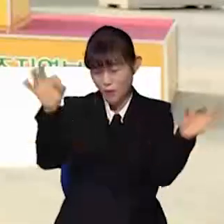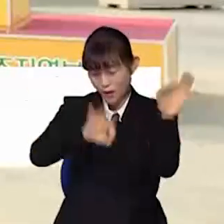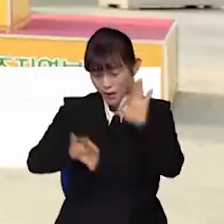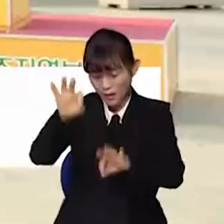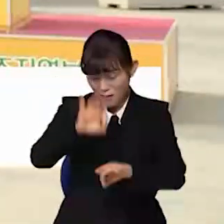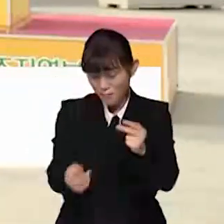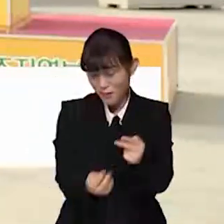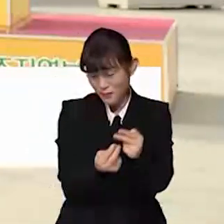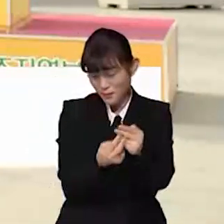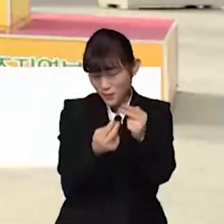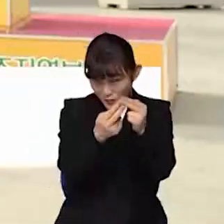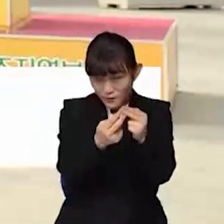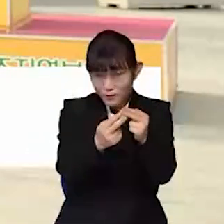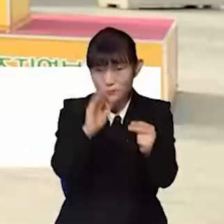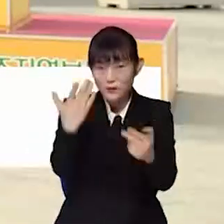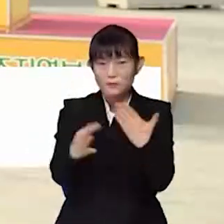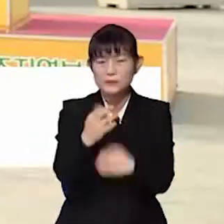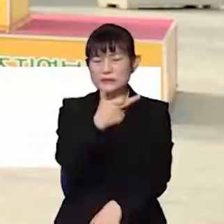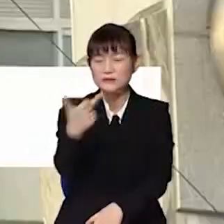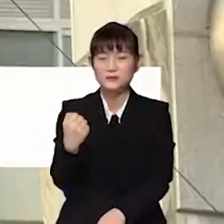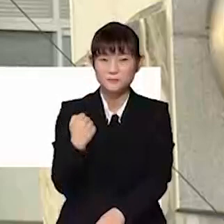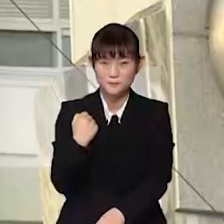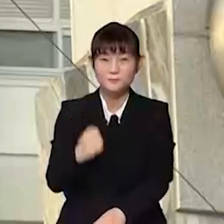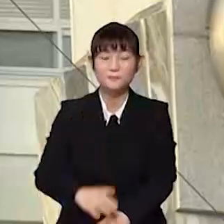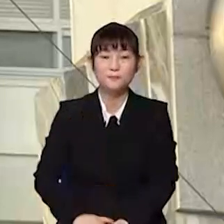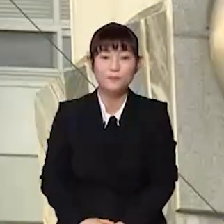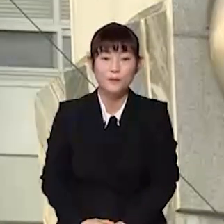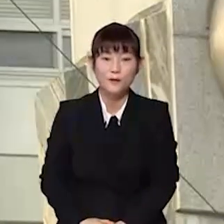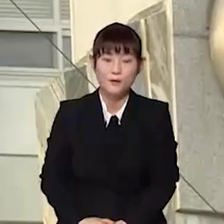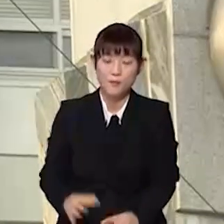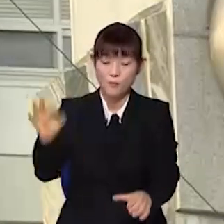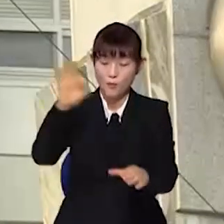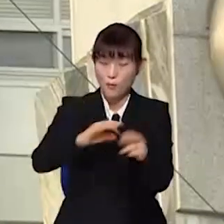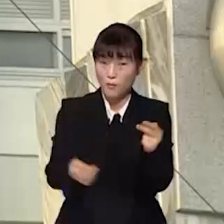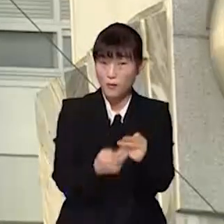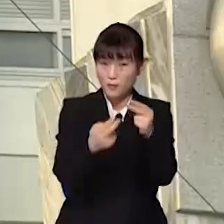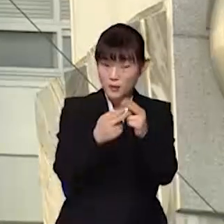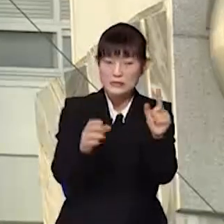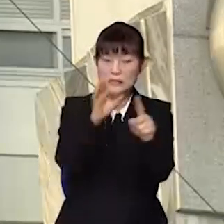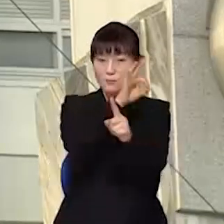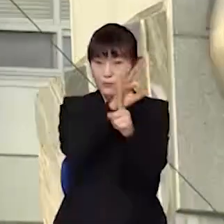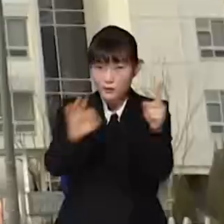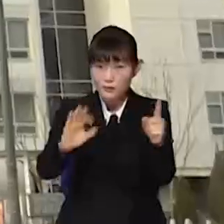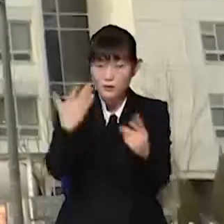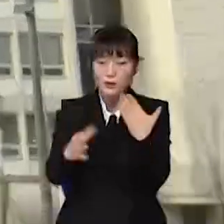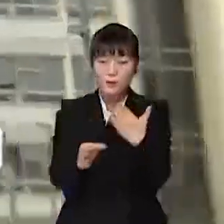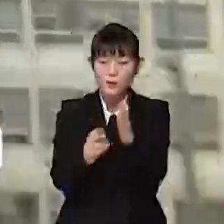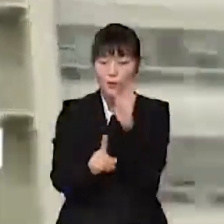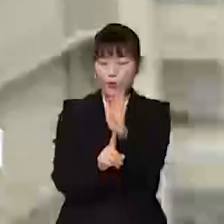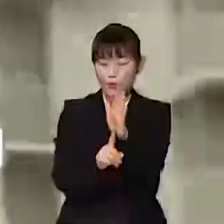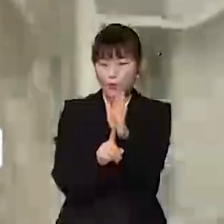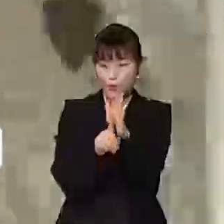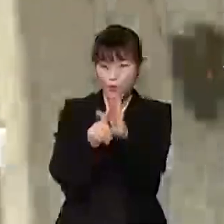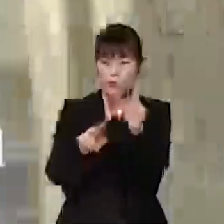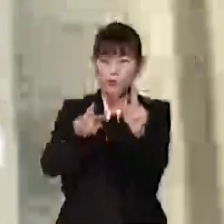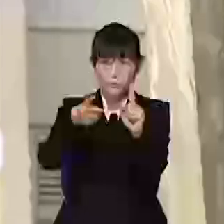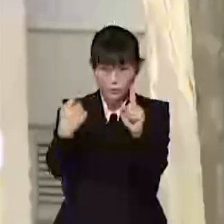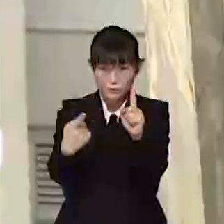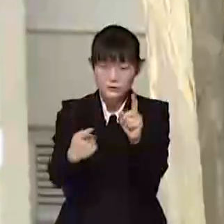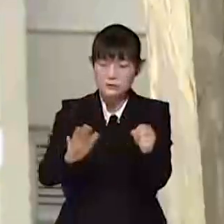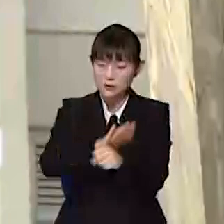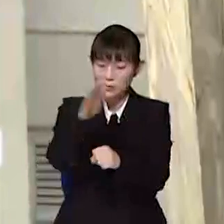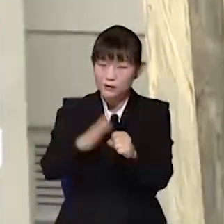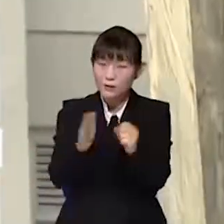더 많이 모여든다면 힘이 될 것 같습니다. 모금액이 목표액의 1%가 되면 온도가 1도씩 올라가는